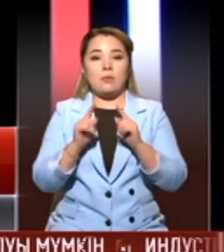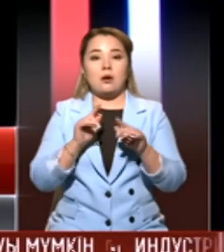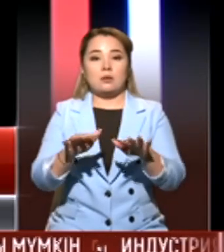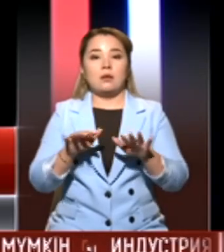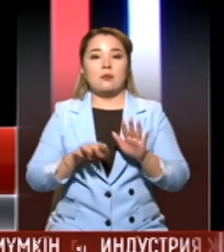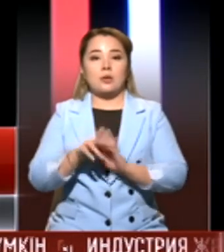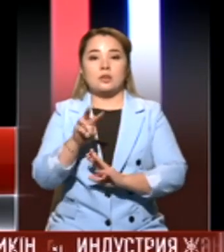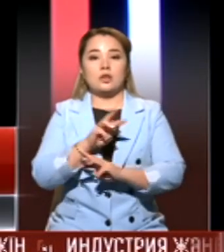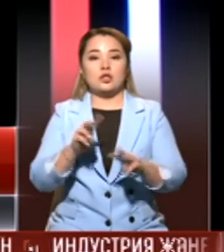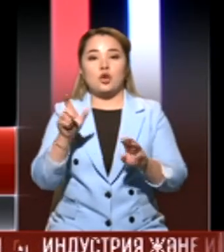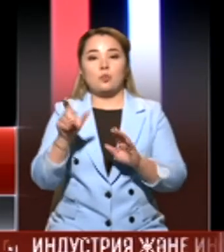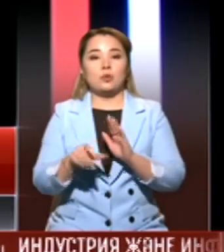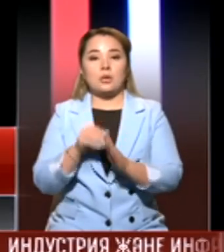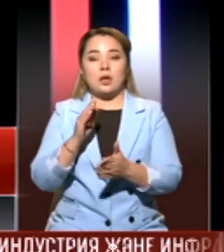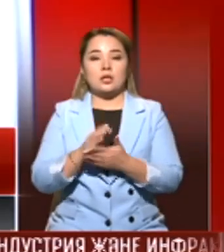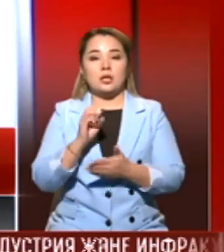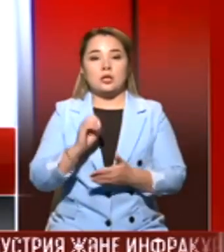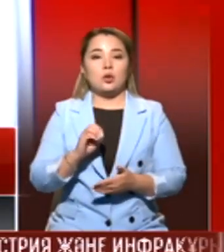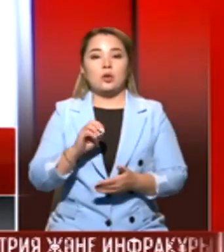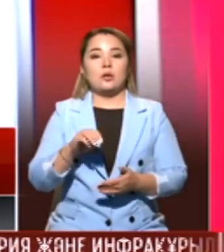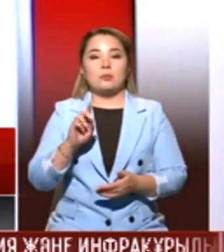мәжілісінің депутаты Елнұр Бейсенбаев.